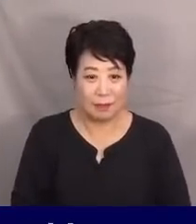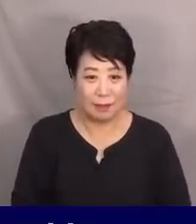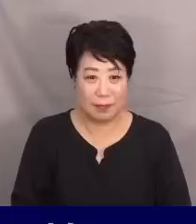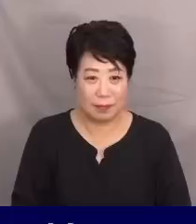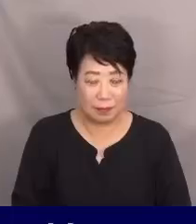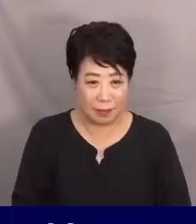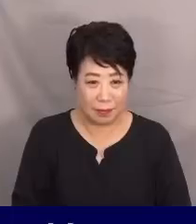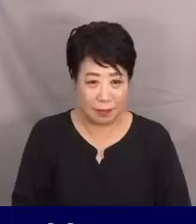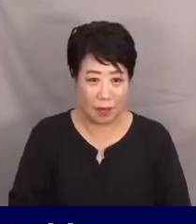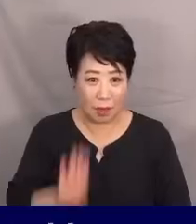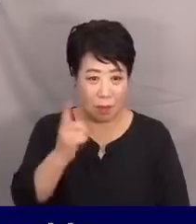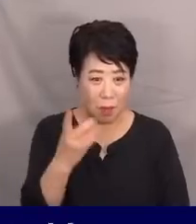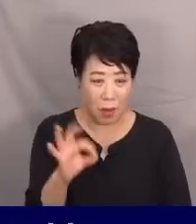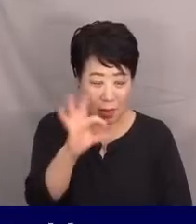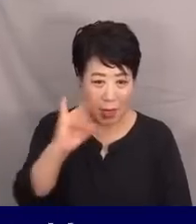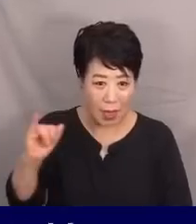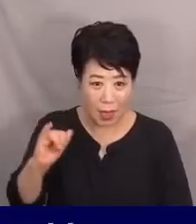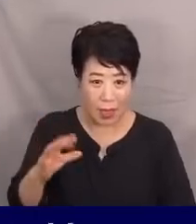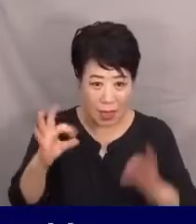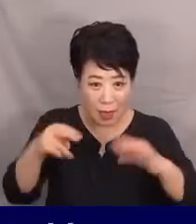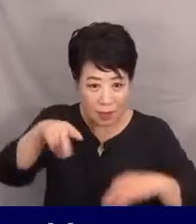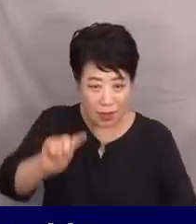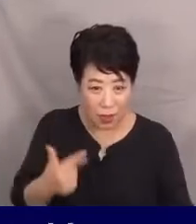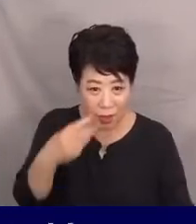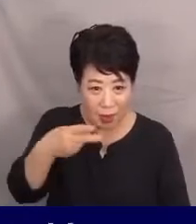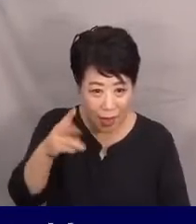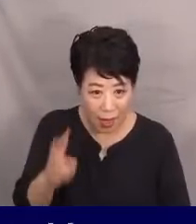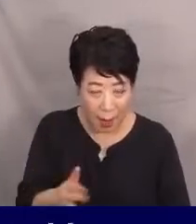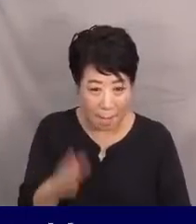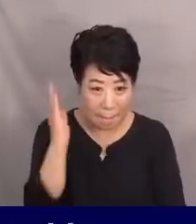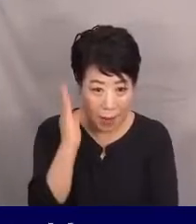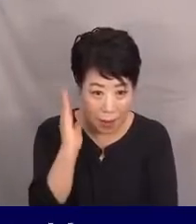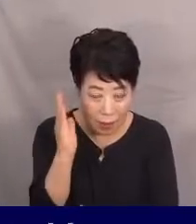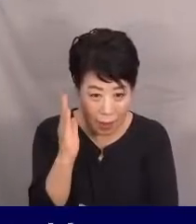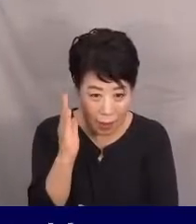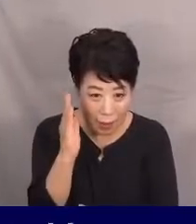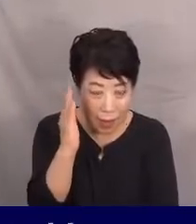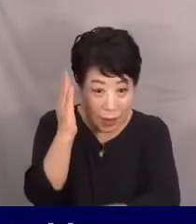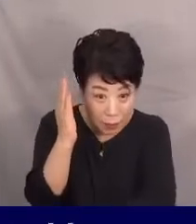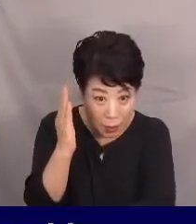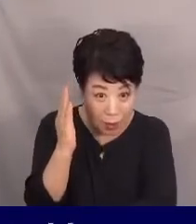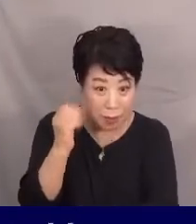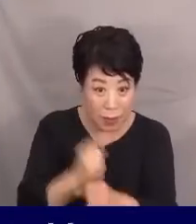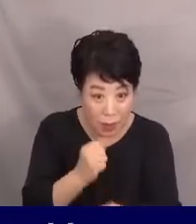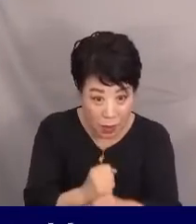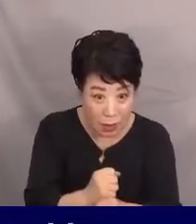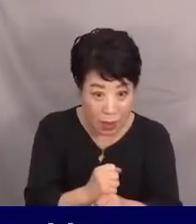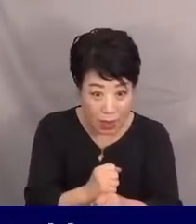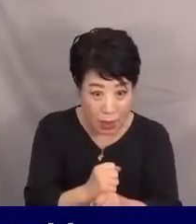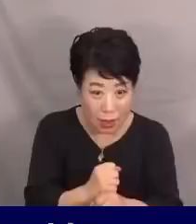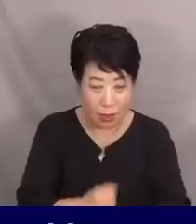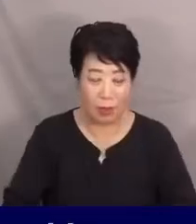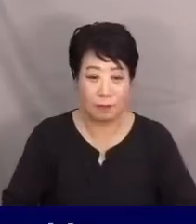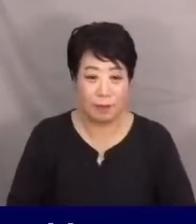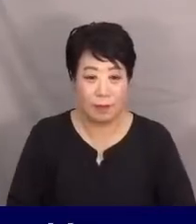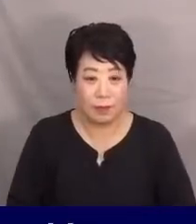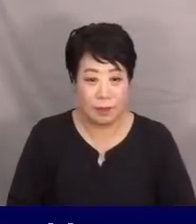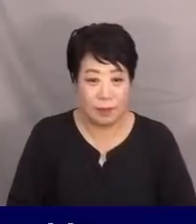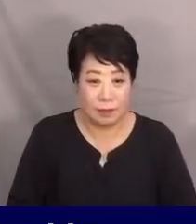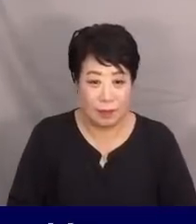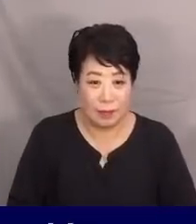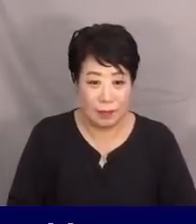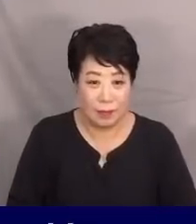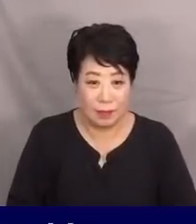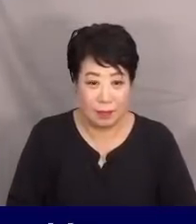공이 김선달이라는 야당 의원의 발언을 빌미삼아서 총무원 관계자들과 그